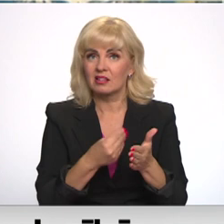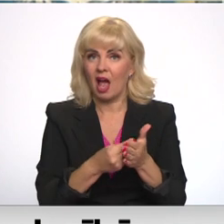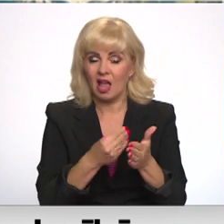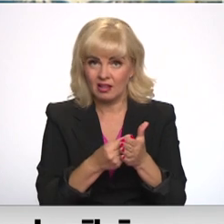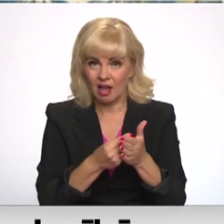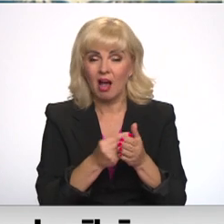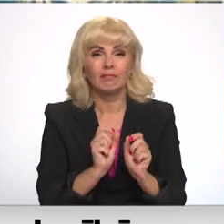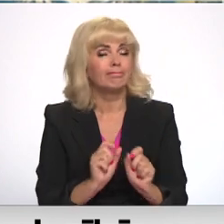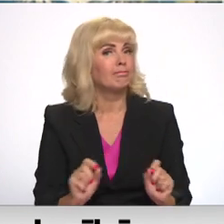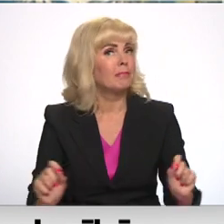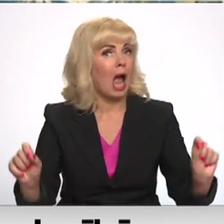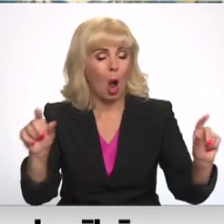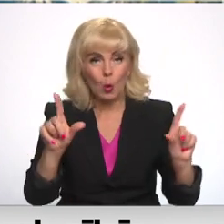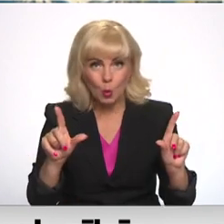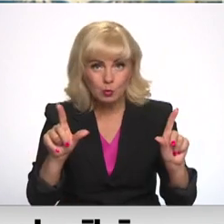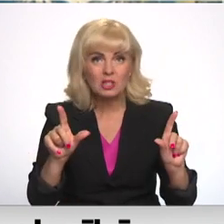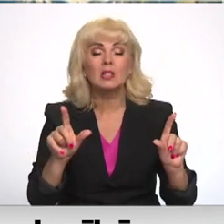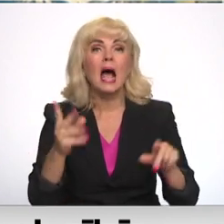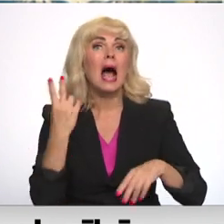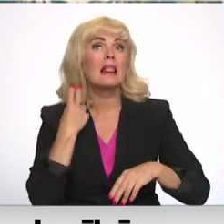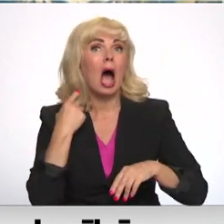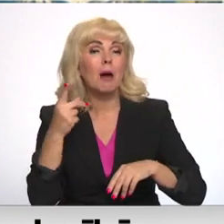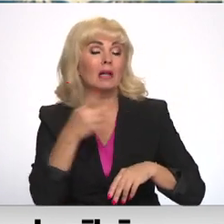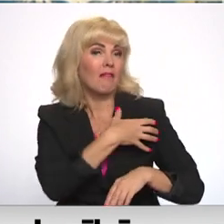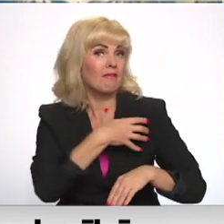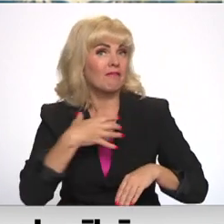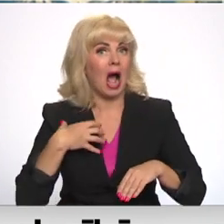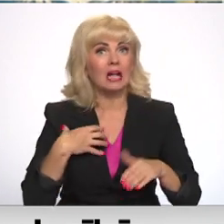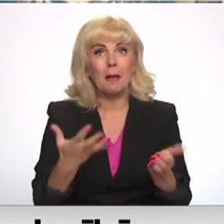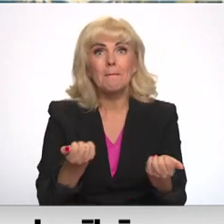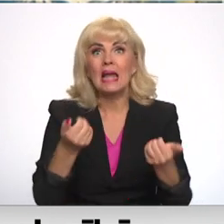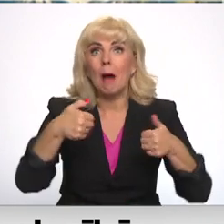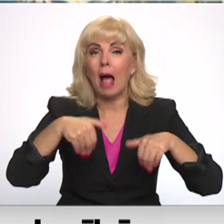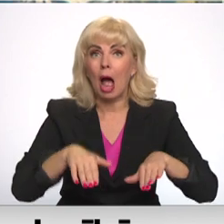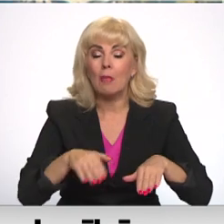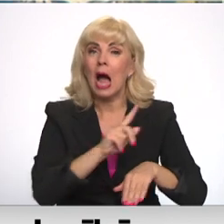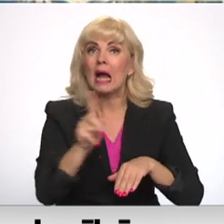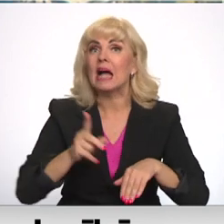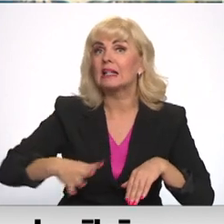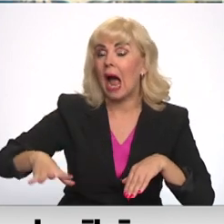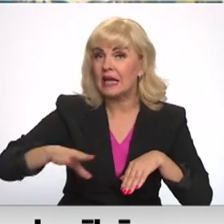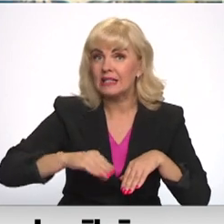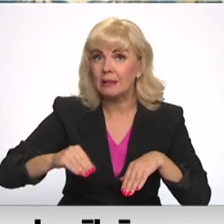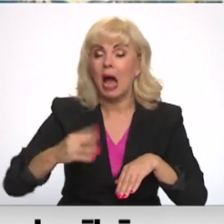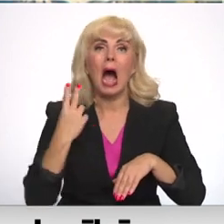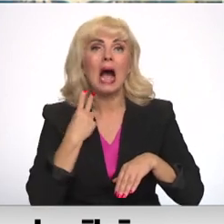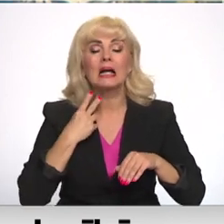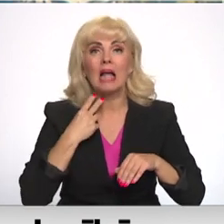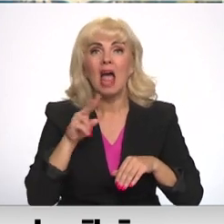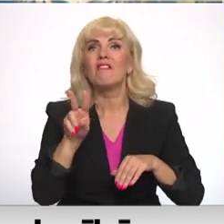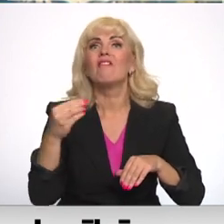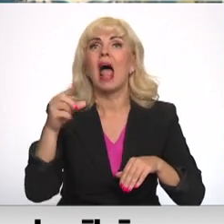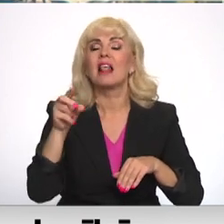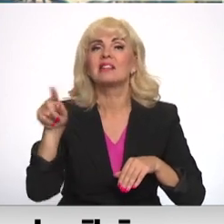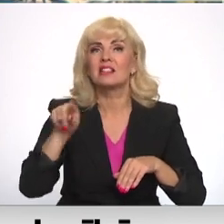iepriekš nebija cenu pieaugums, Lielbritānijas valdība pieņēmusi lēmumu katrai mājsaimniecībai Anglijā, Velsā un